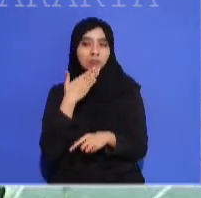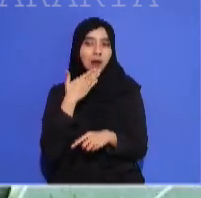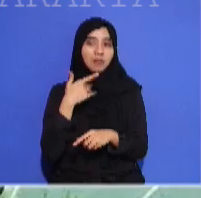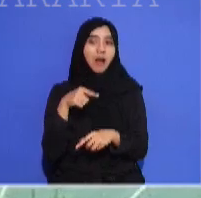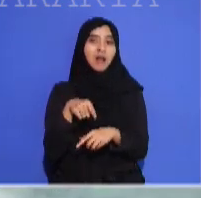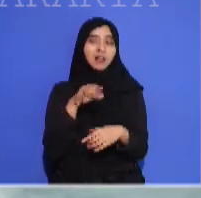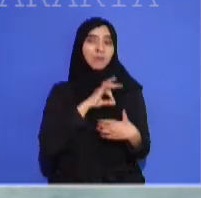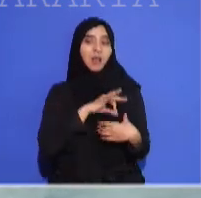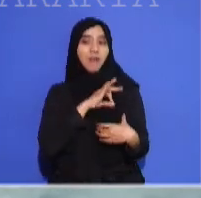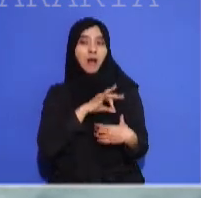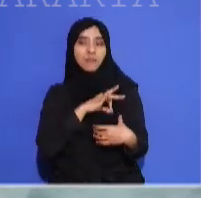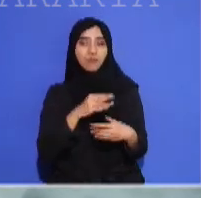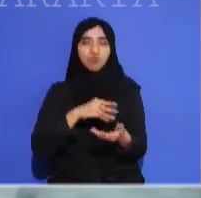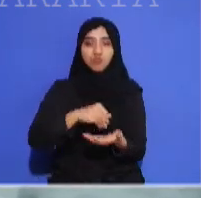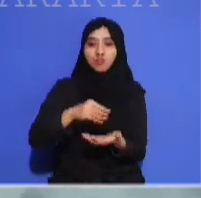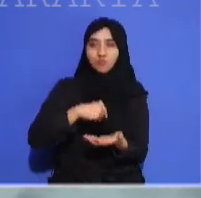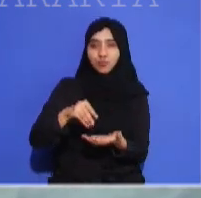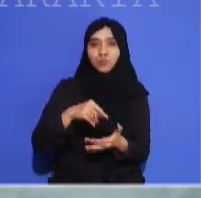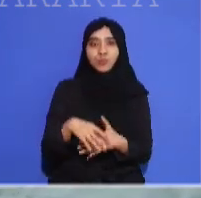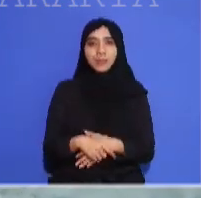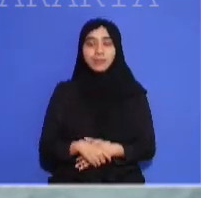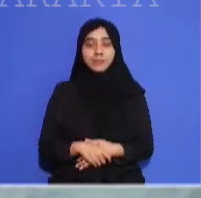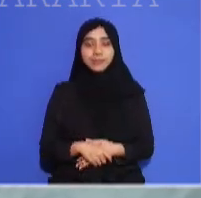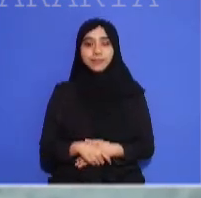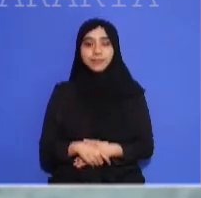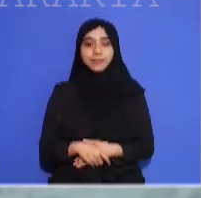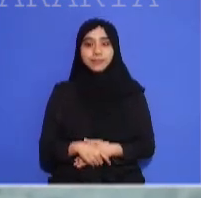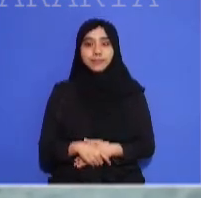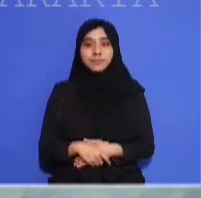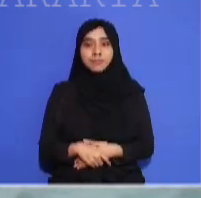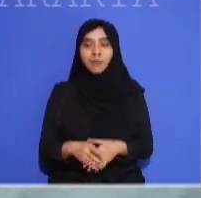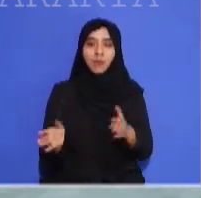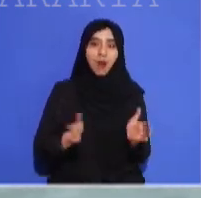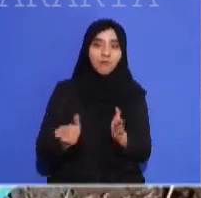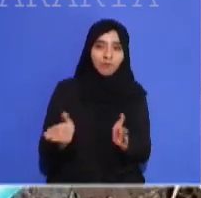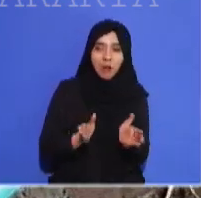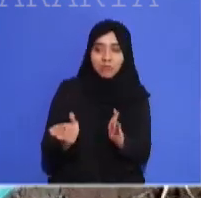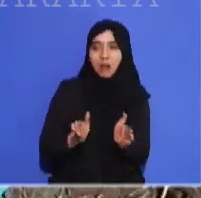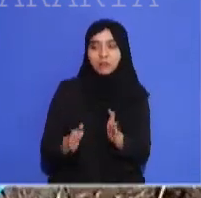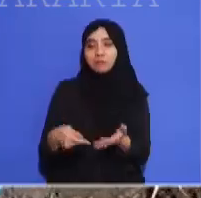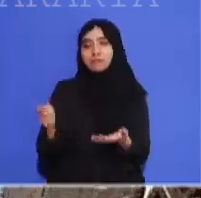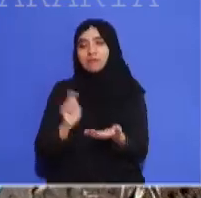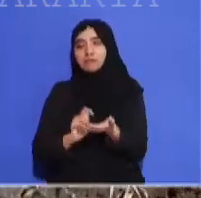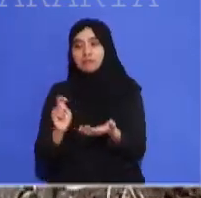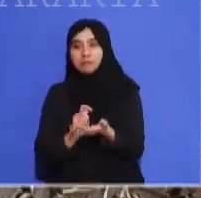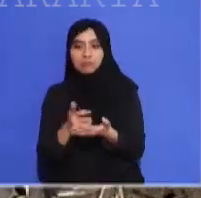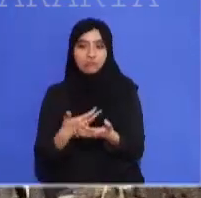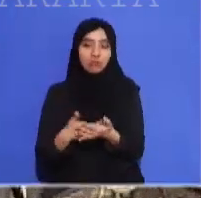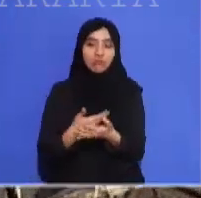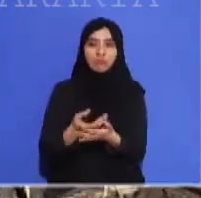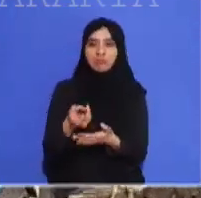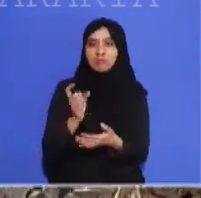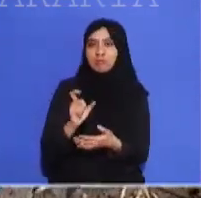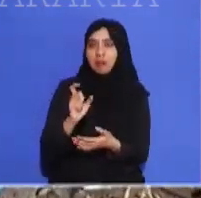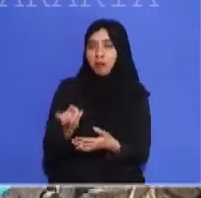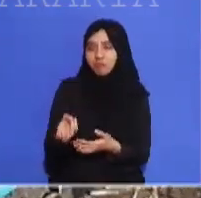rapuk ingkang awis ing pekenan. Sawenih kadang tani ngandharaken bilih pangrimatan tumrap taneman janganan menika kapitang gampil, ingkang